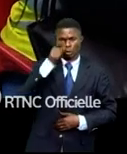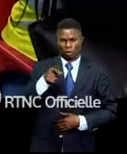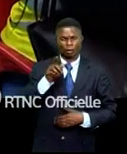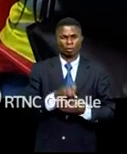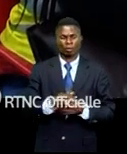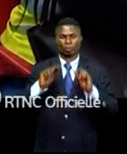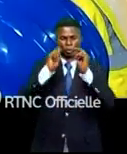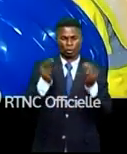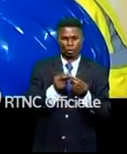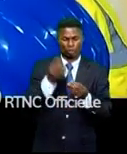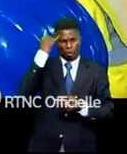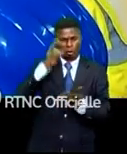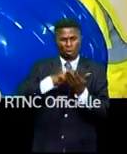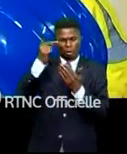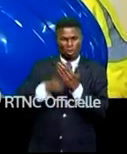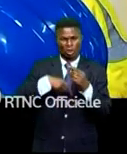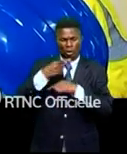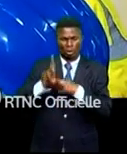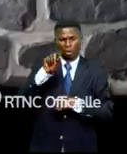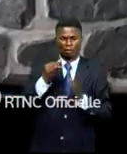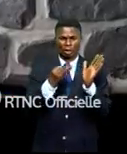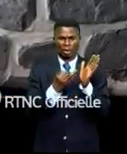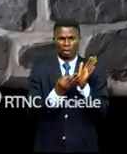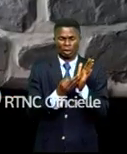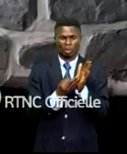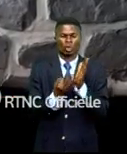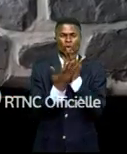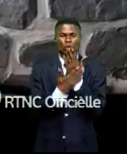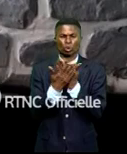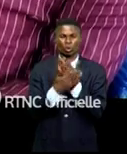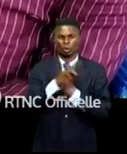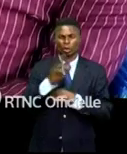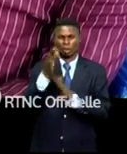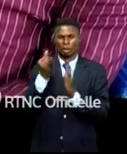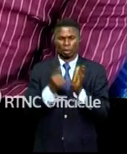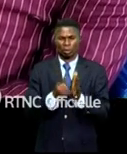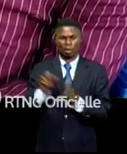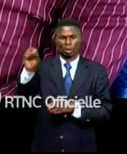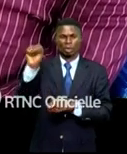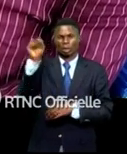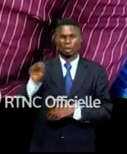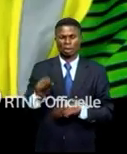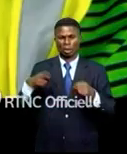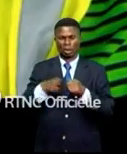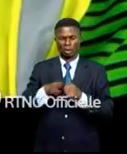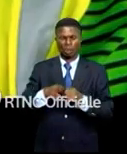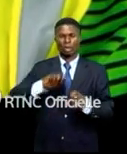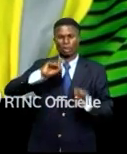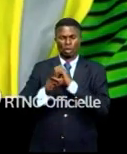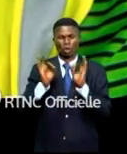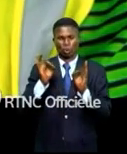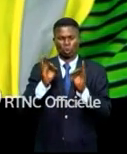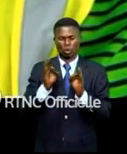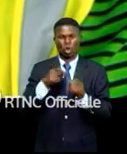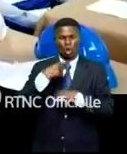ce, dans le cadre du programme lancé le 28 juillet 2016 par la SNEL SA visant la rénovation et